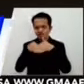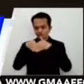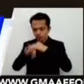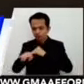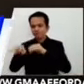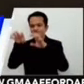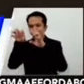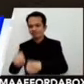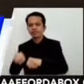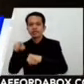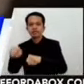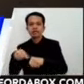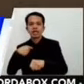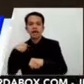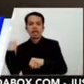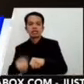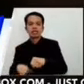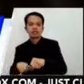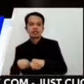Chinese